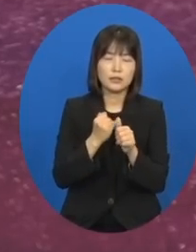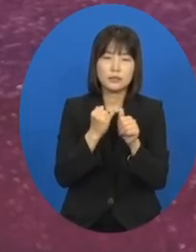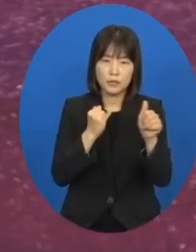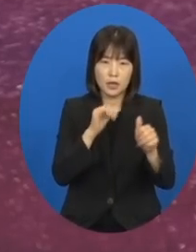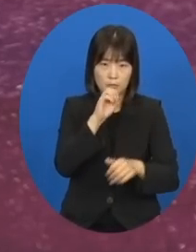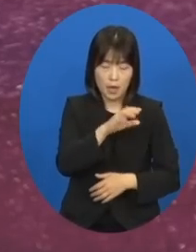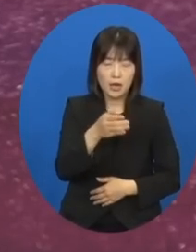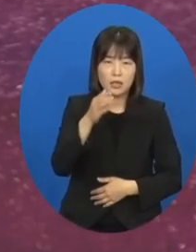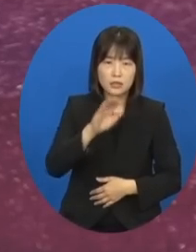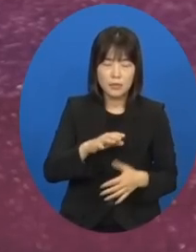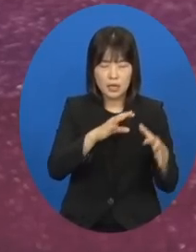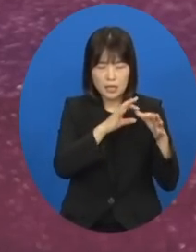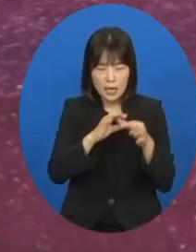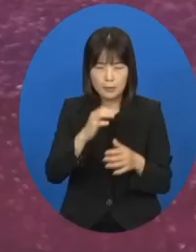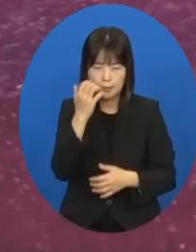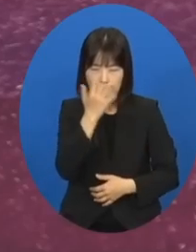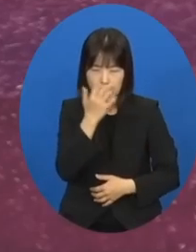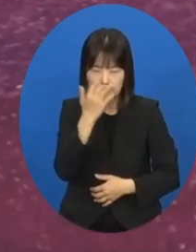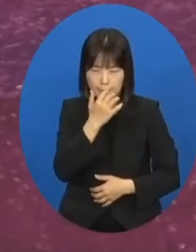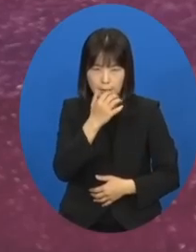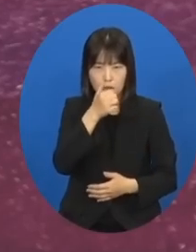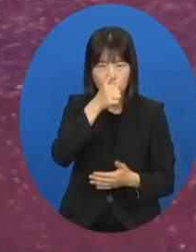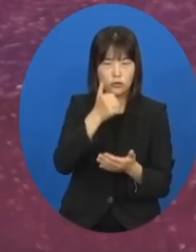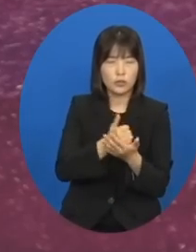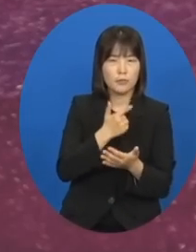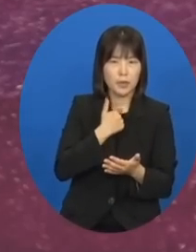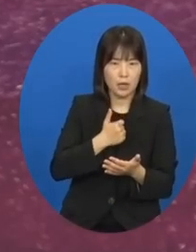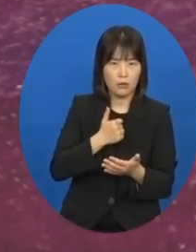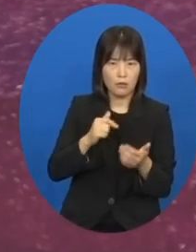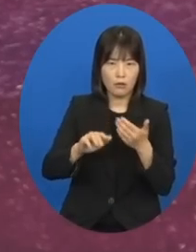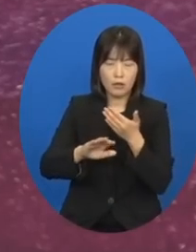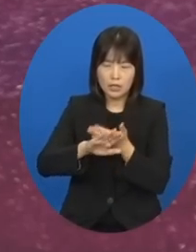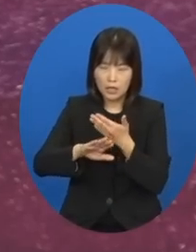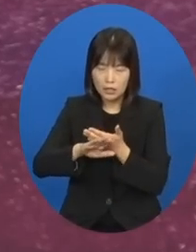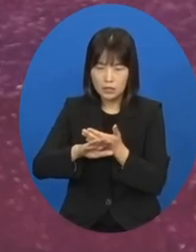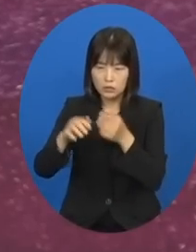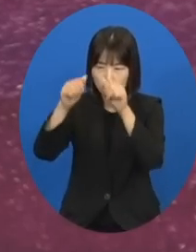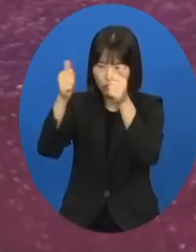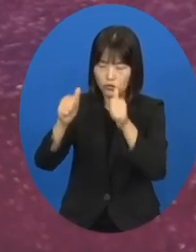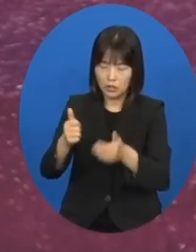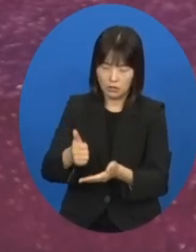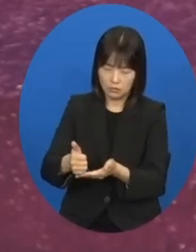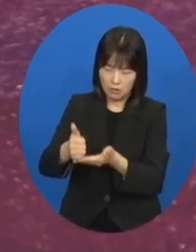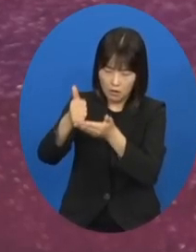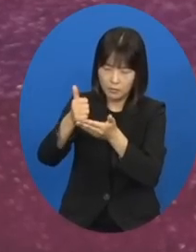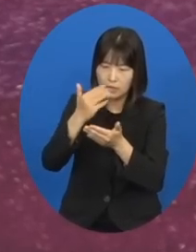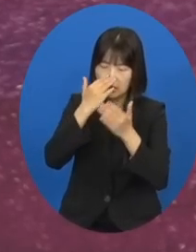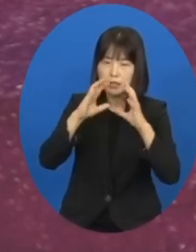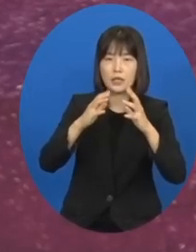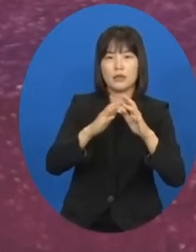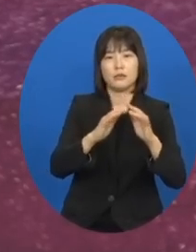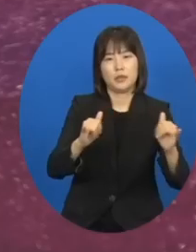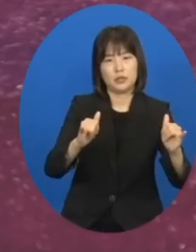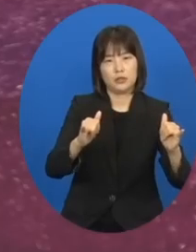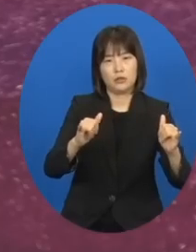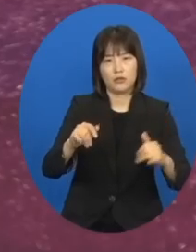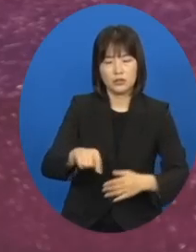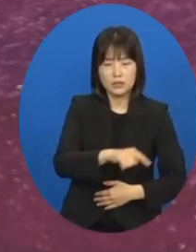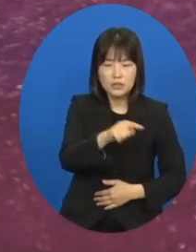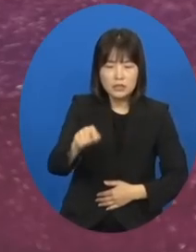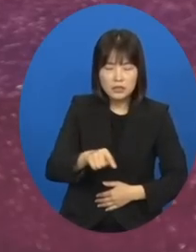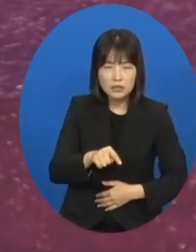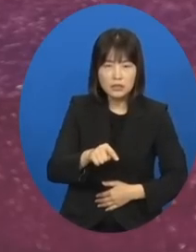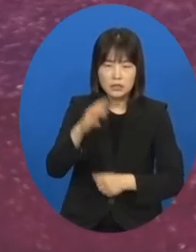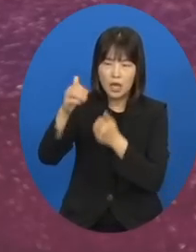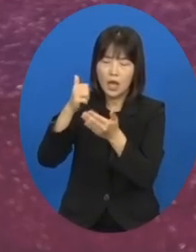가늠하고 고멜처럼 다른 우상 돈 성기고 우상성기였던 그 이스라엘 백성들 이게 이걸 지켜낼